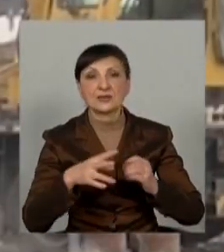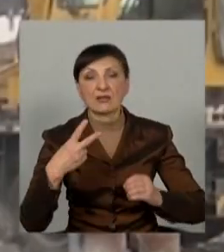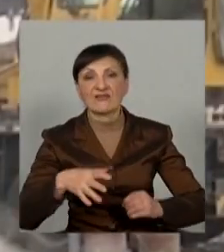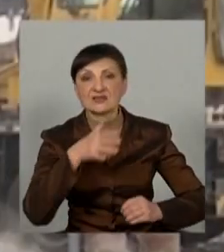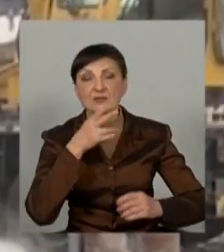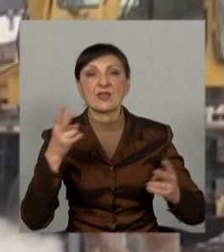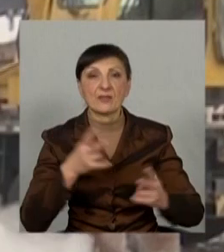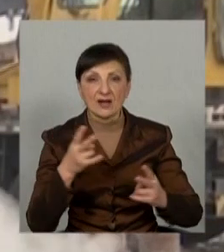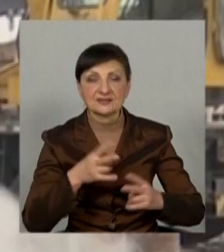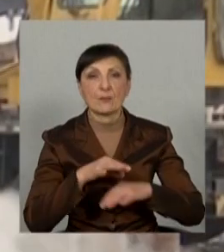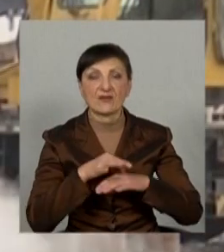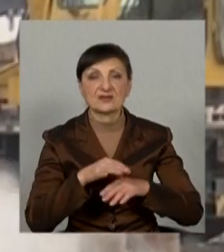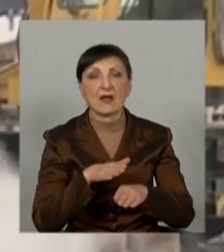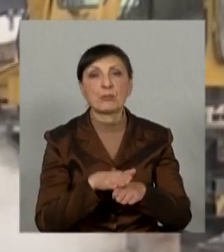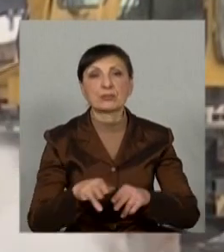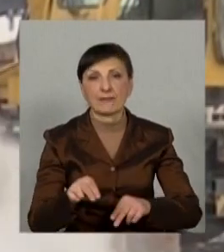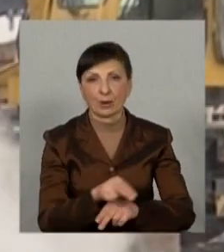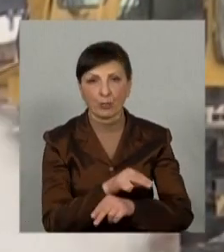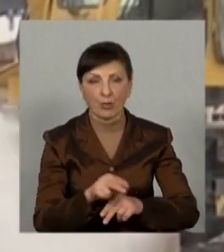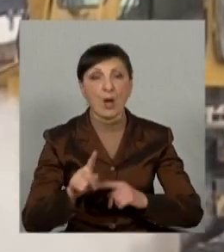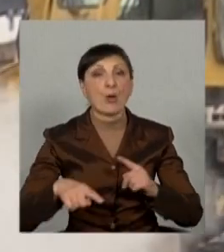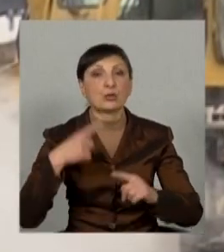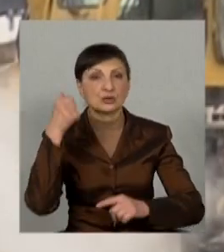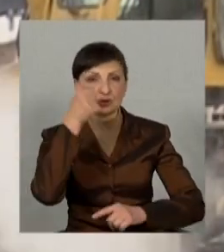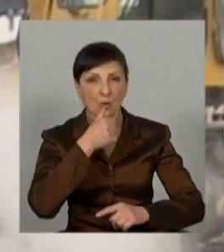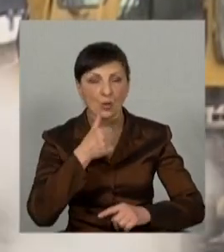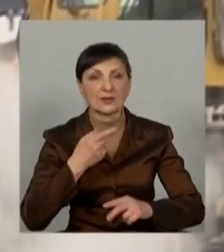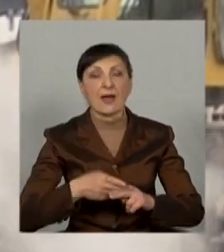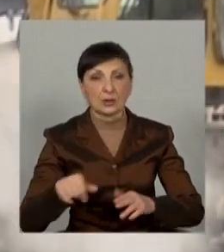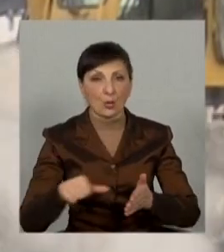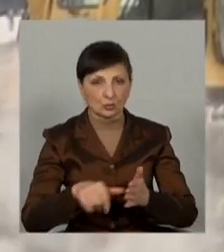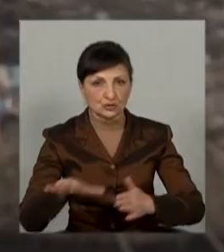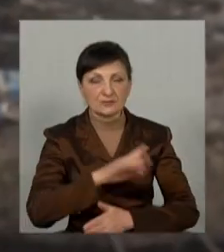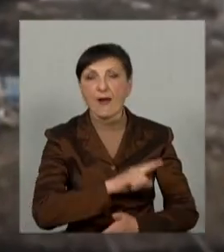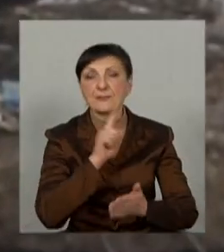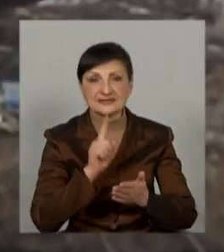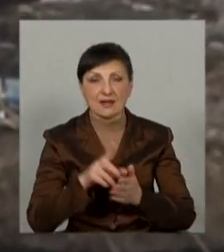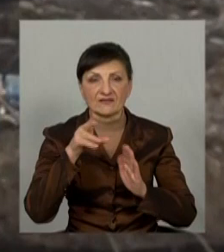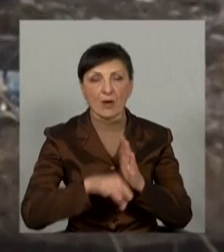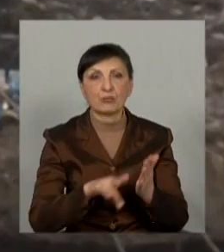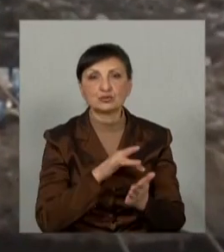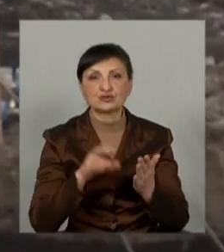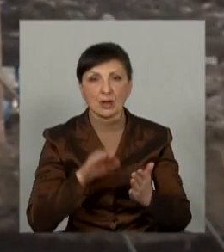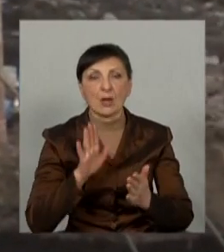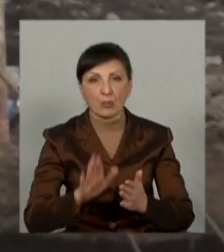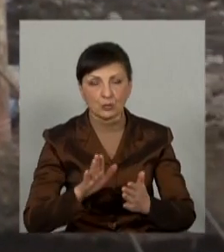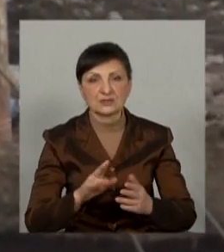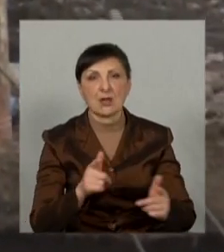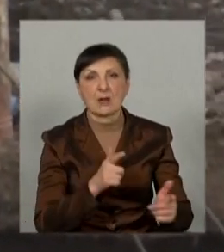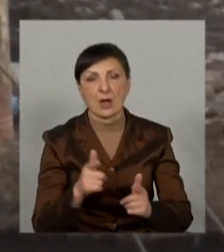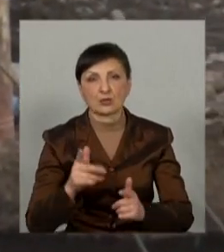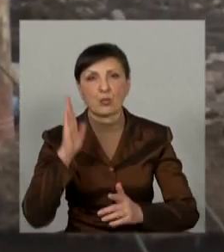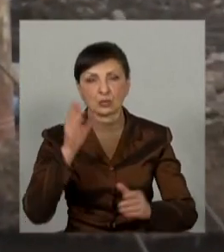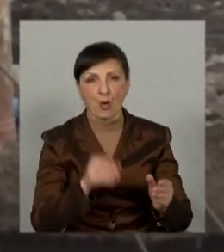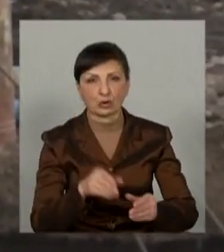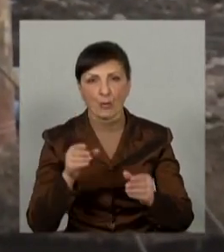лет необходимо проводить капитальный ремонт. На будущий год этот участок мы обязательно заложим в мероприятие по подготовке к предстоящему